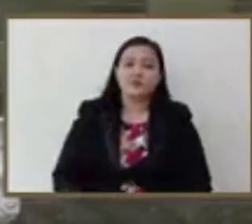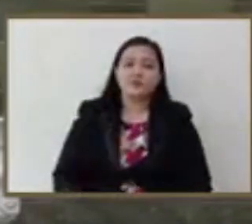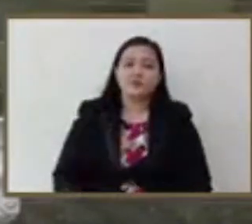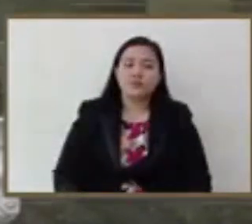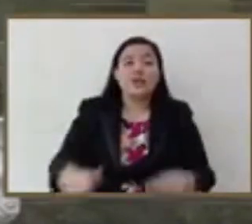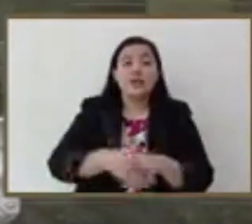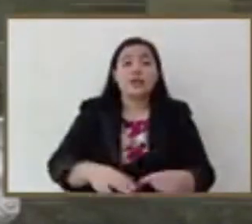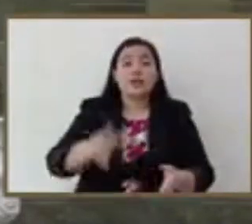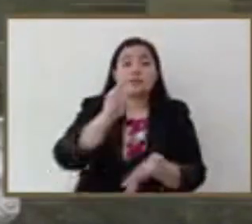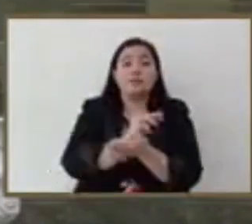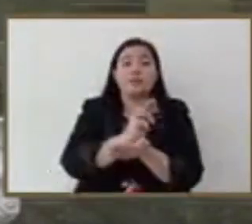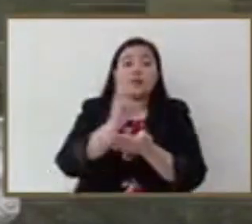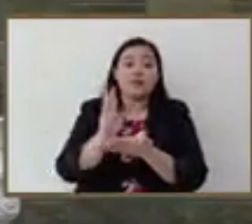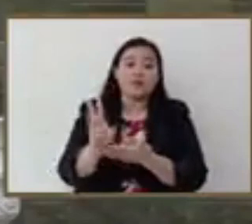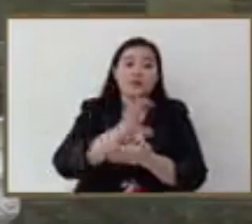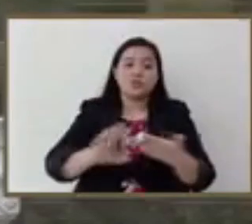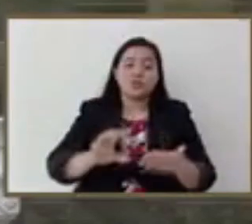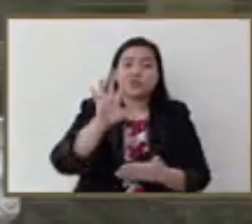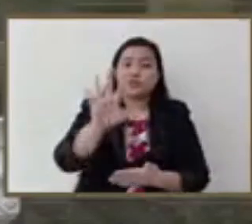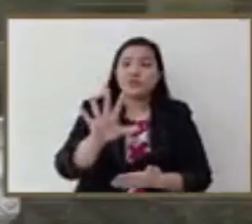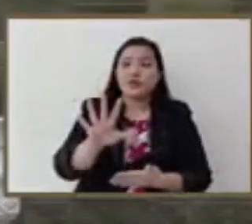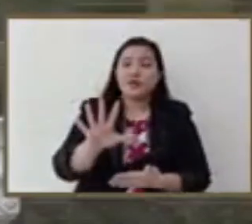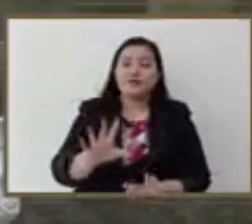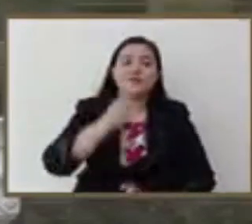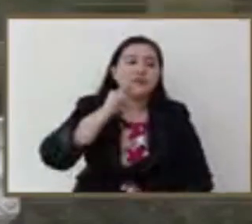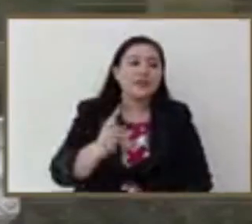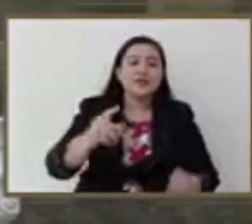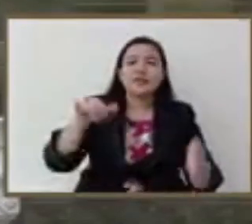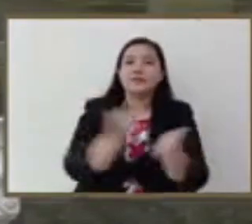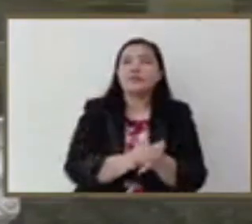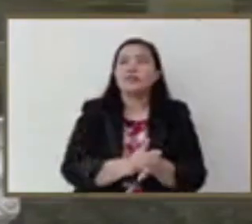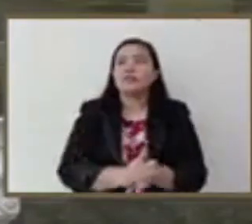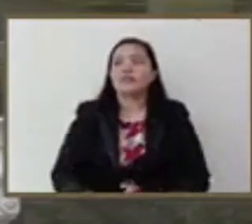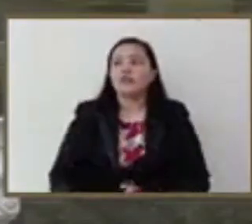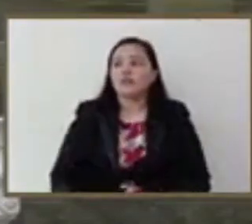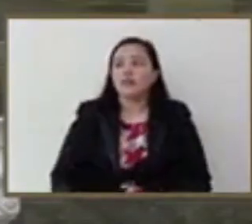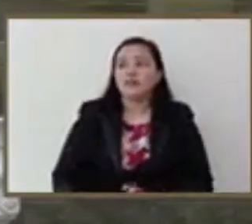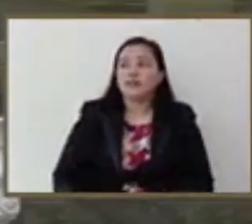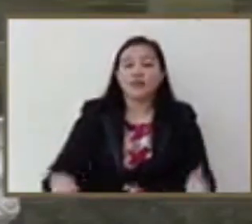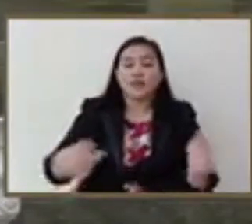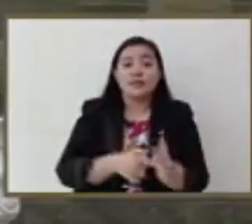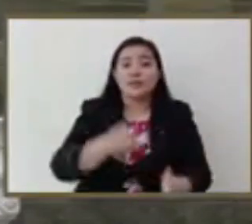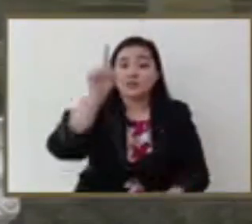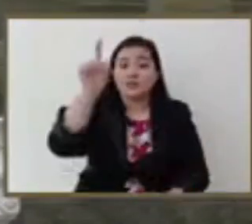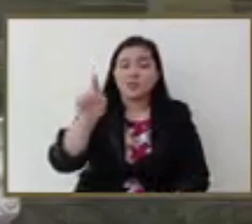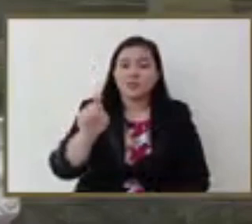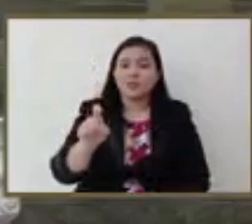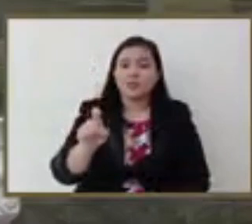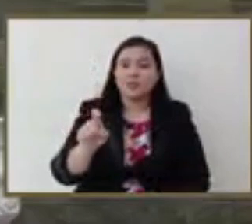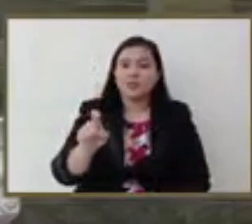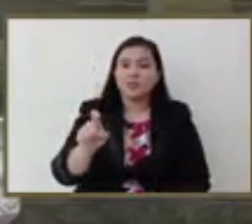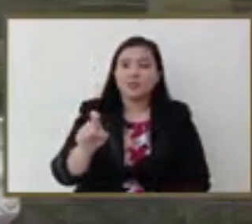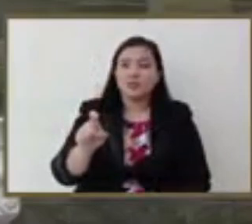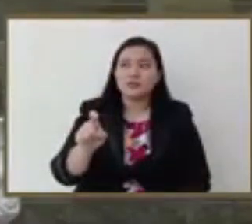chapter 5, na ang sinasabi ng Biblia rito, this is and this should be the role and rules